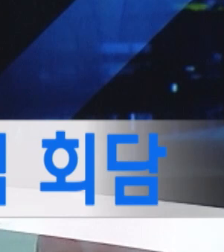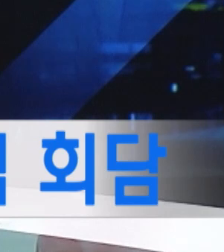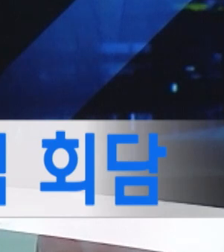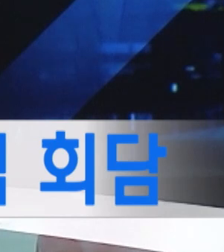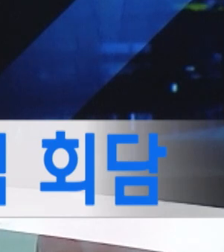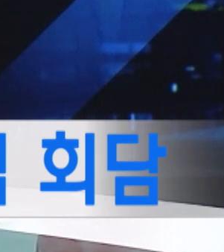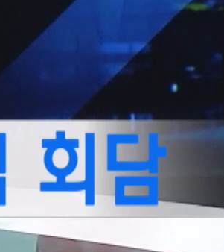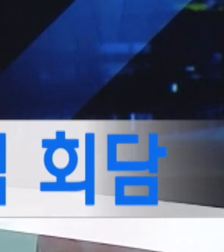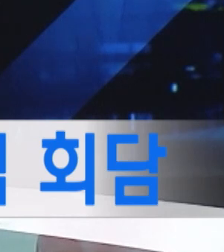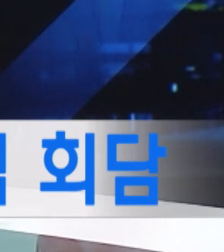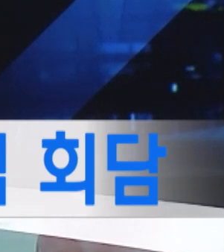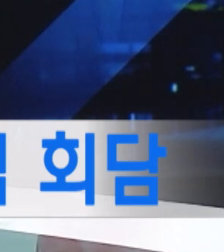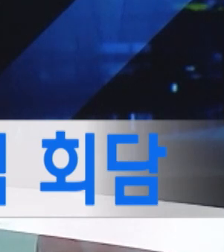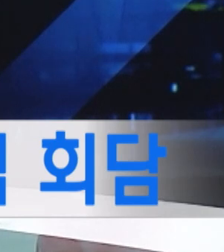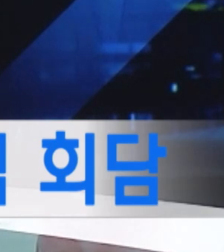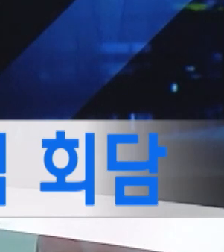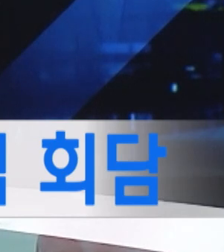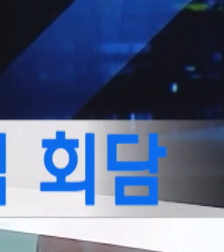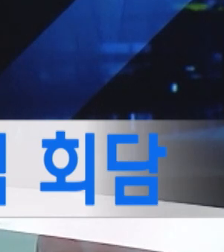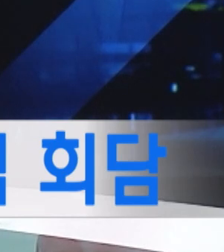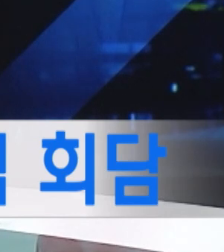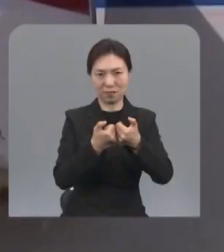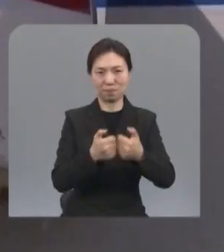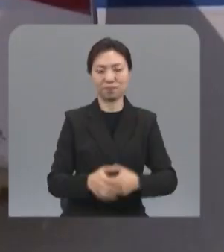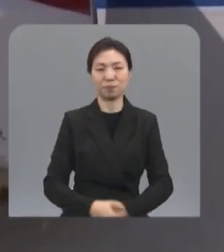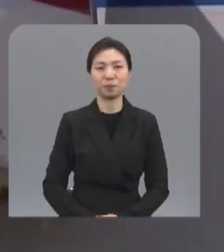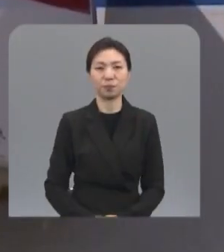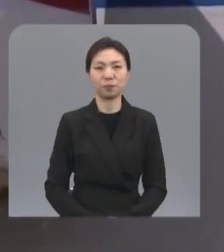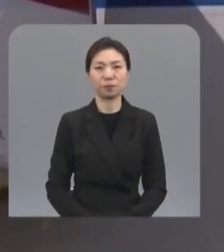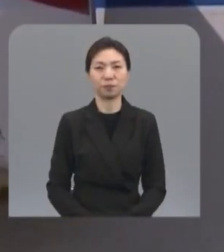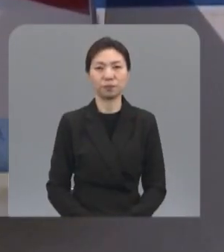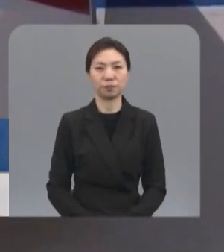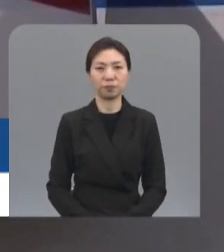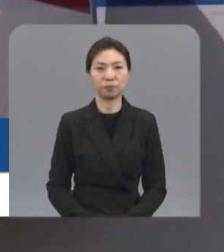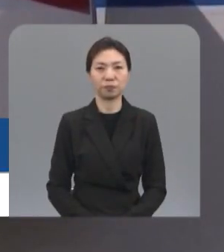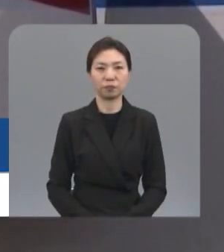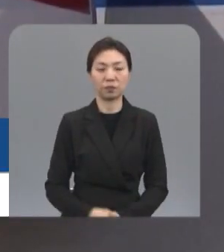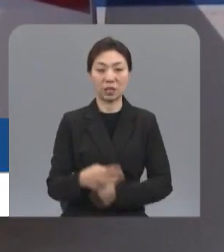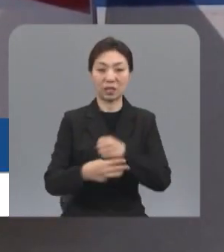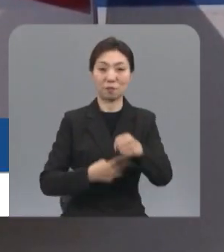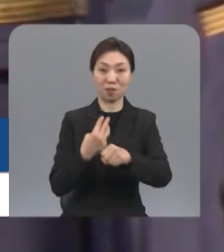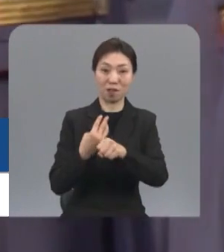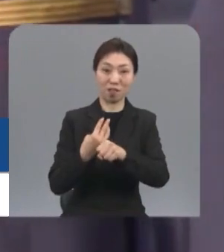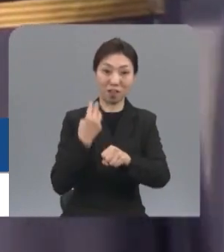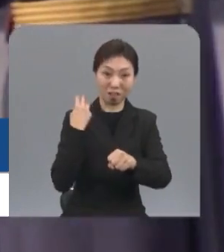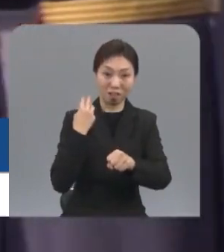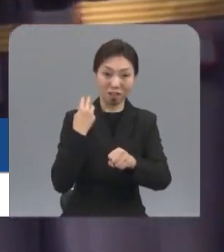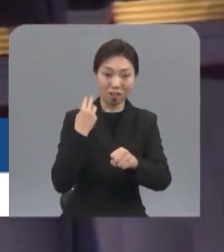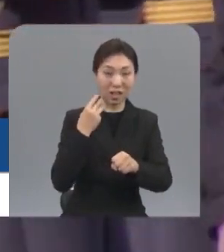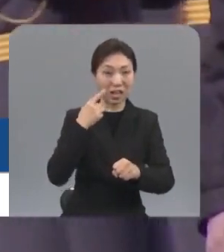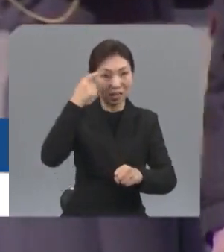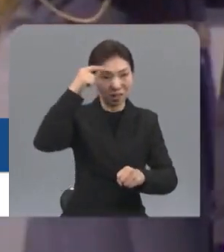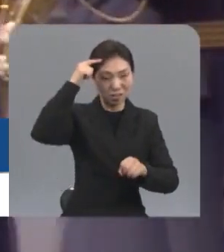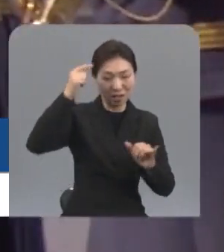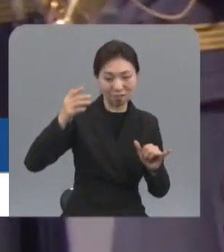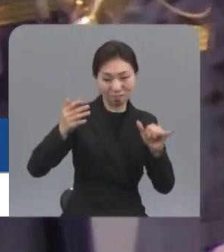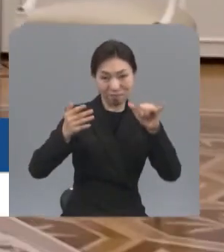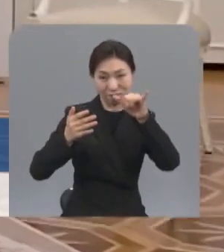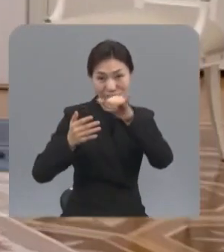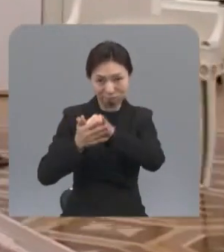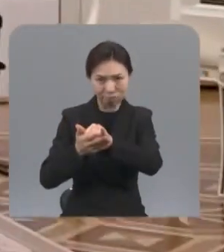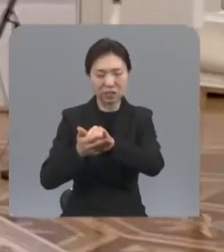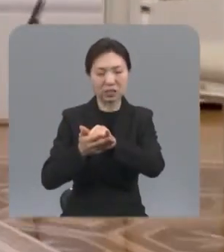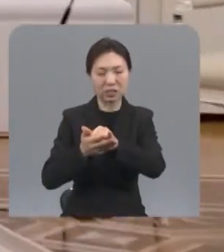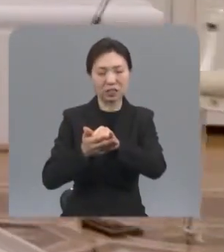만났습니다. 조빈나 기자가 보도합니다. 약 3년 만에 모스크바를 국빈 방문한 시진핑 중국